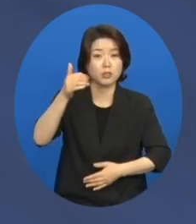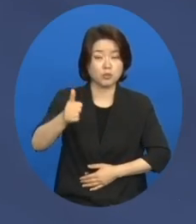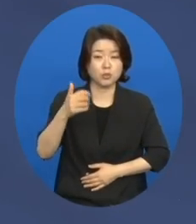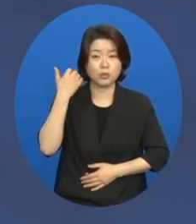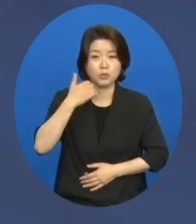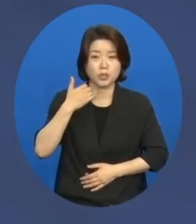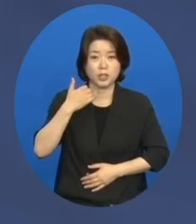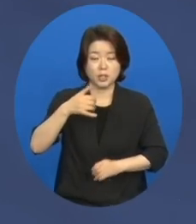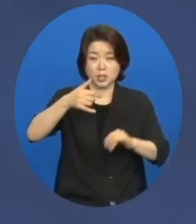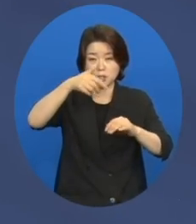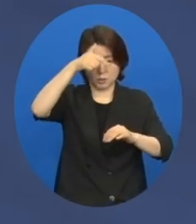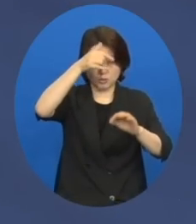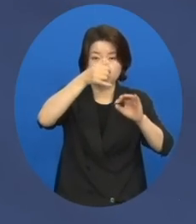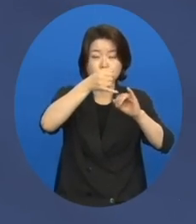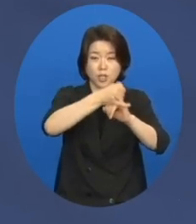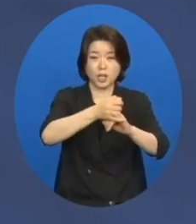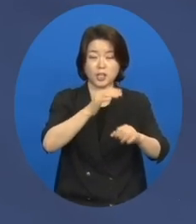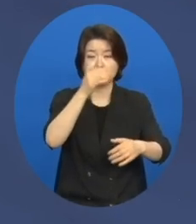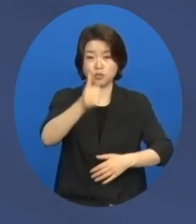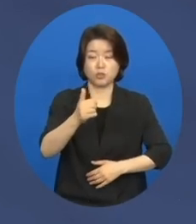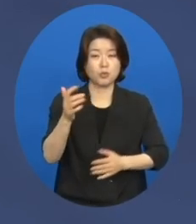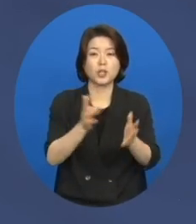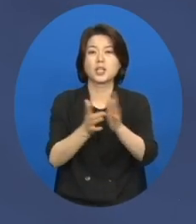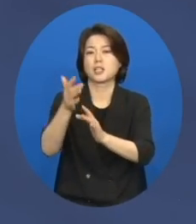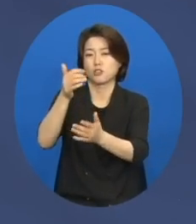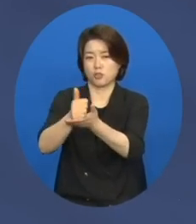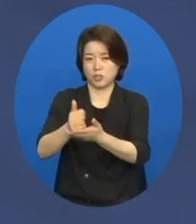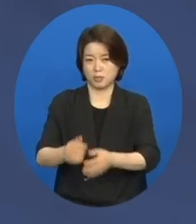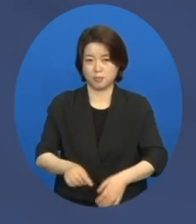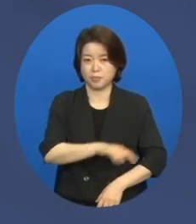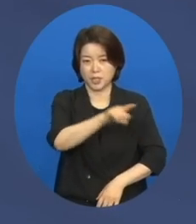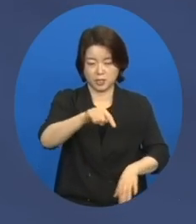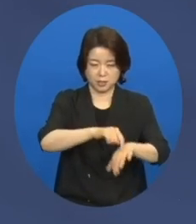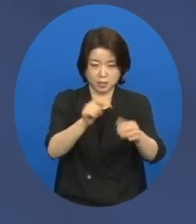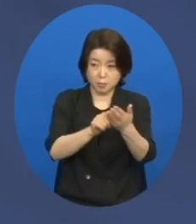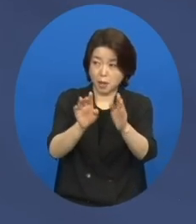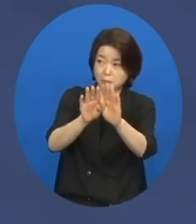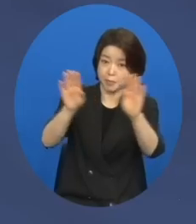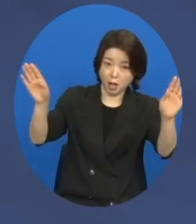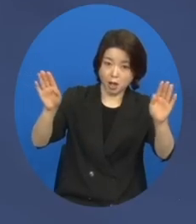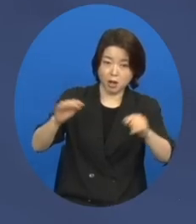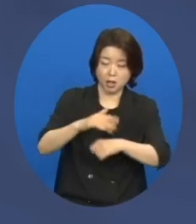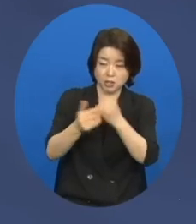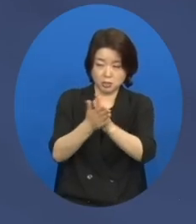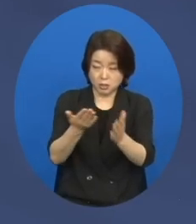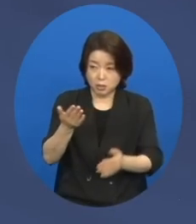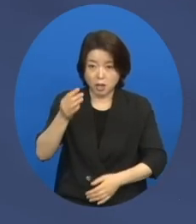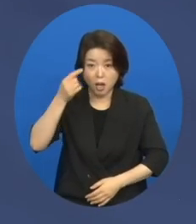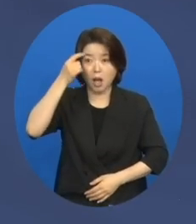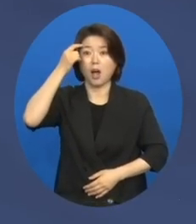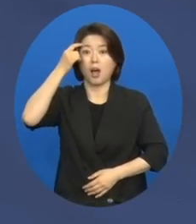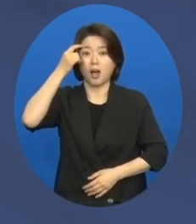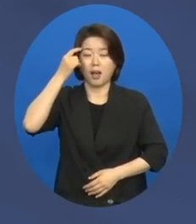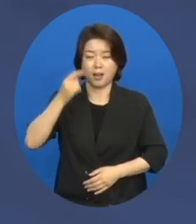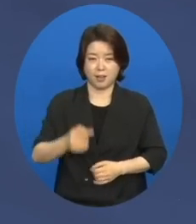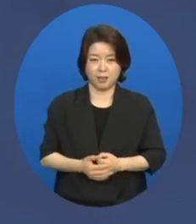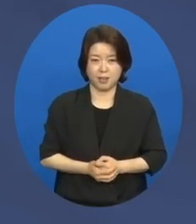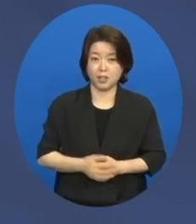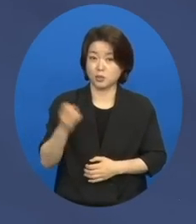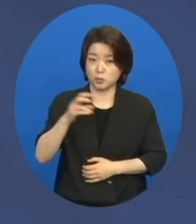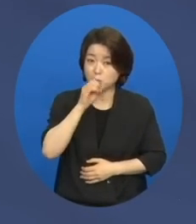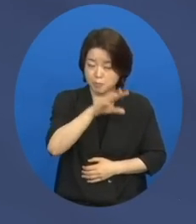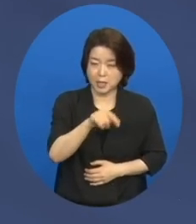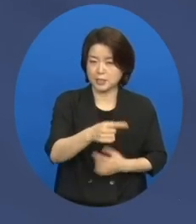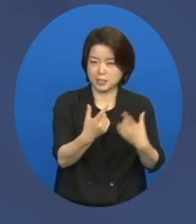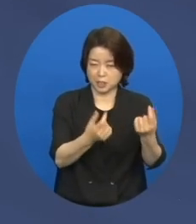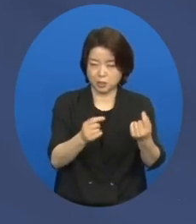구약의 주인공이 예수님이시라 말이에요. 이에 그들의 마음을 열어 성경을 깨닫게 하시고 또 이르시되